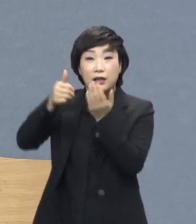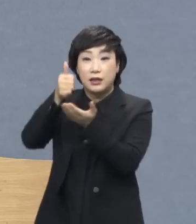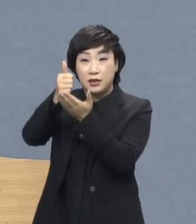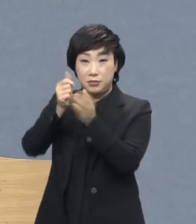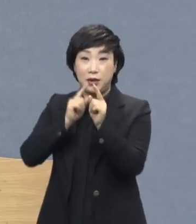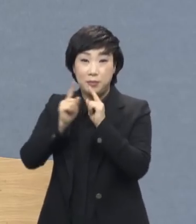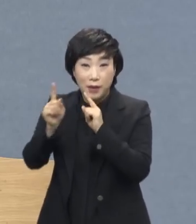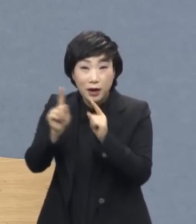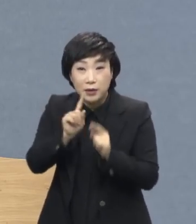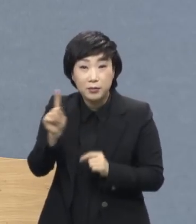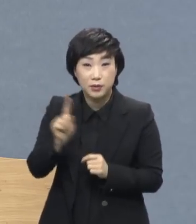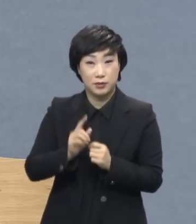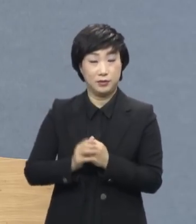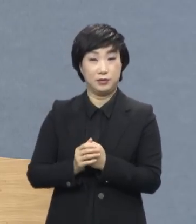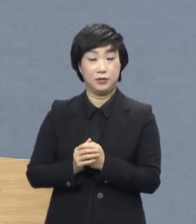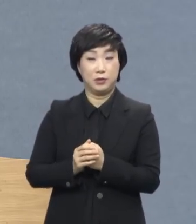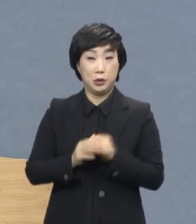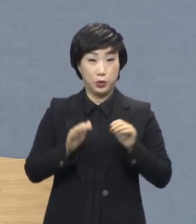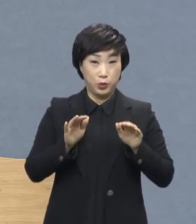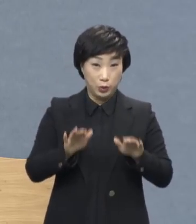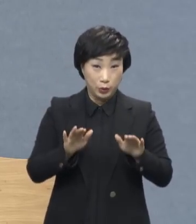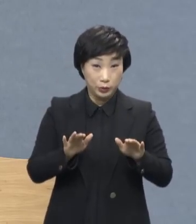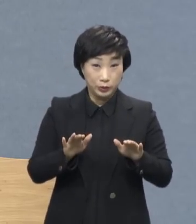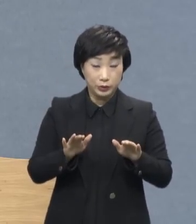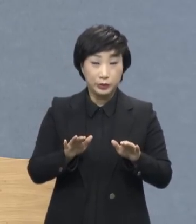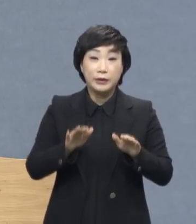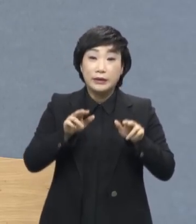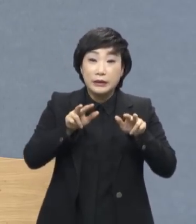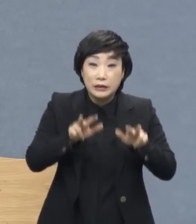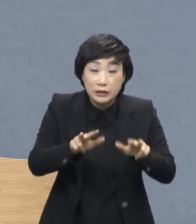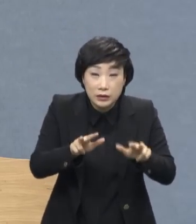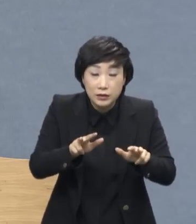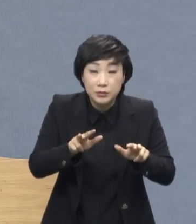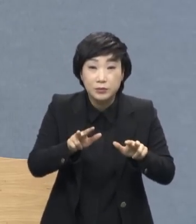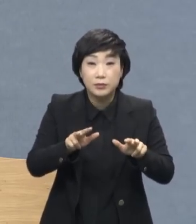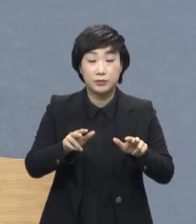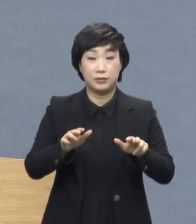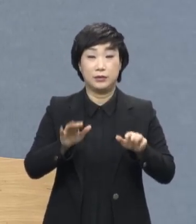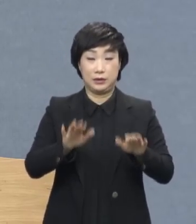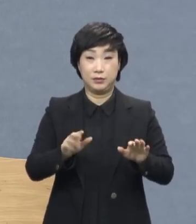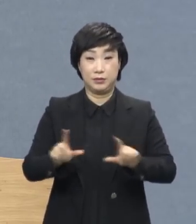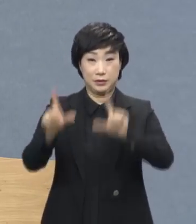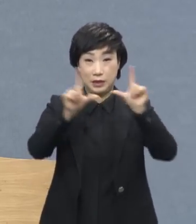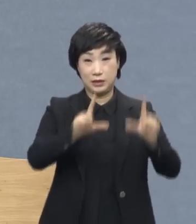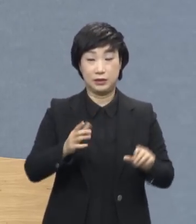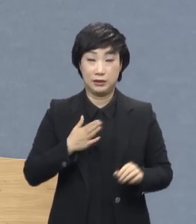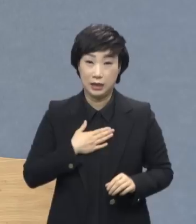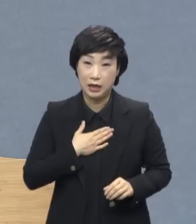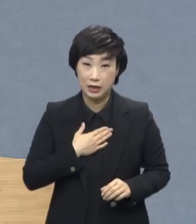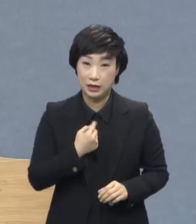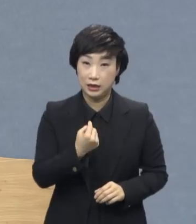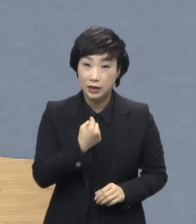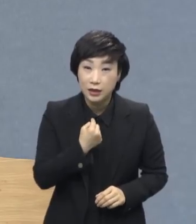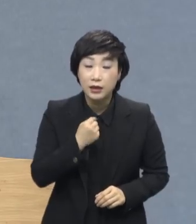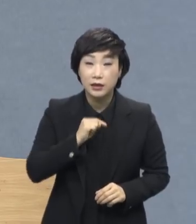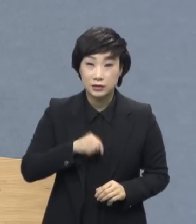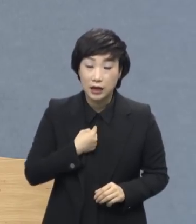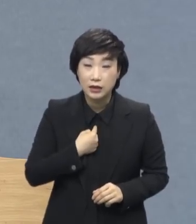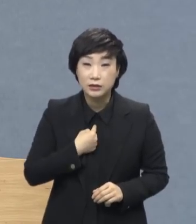말씀은 오늘 이 시대 지금 살고 있는 나에게